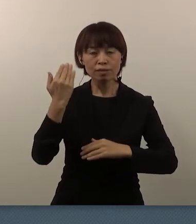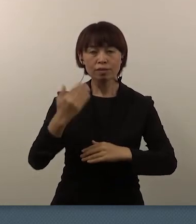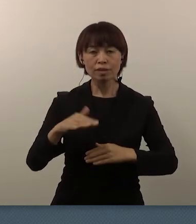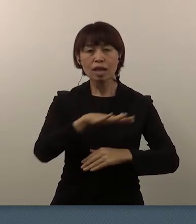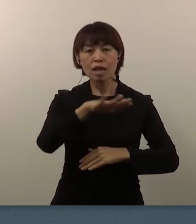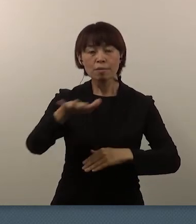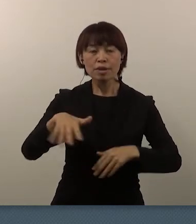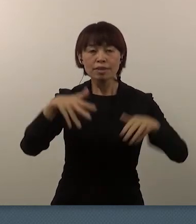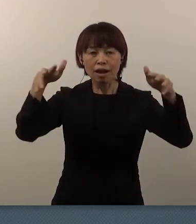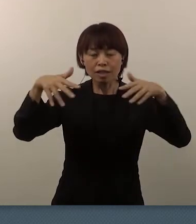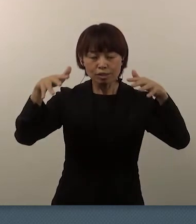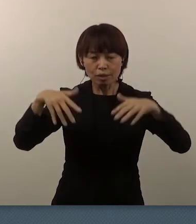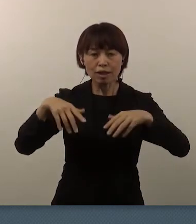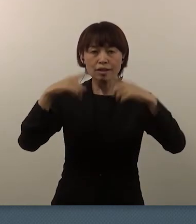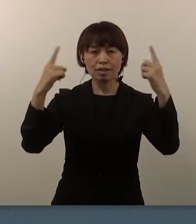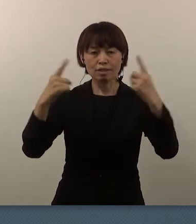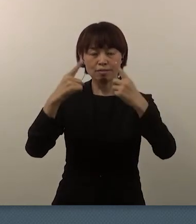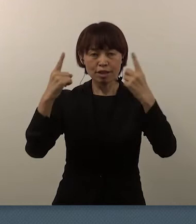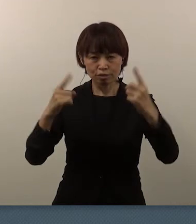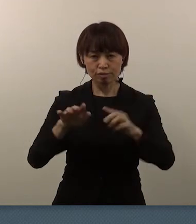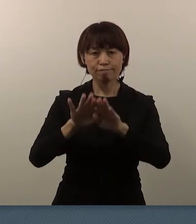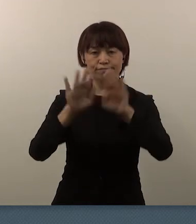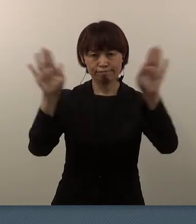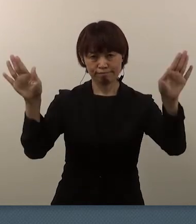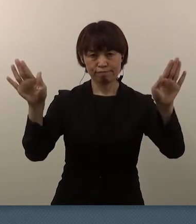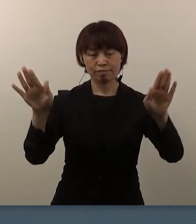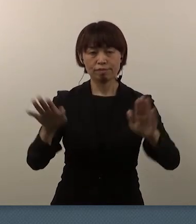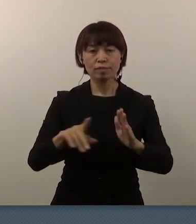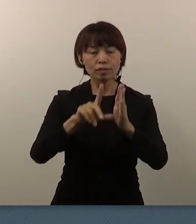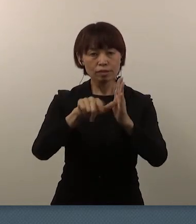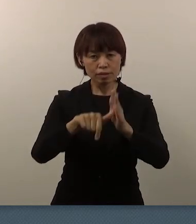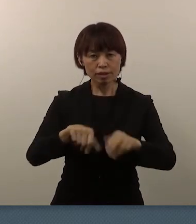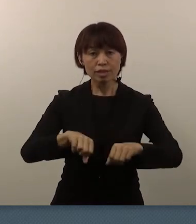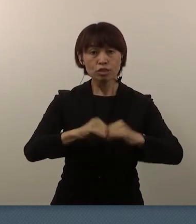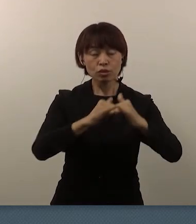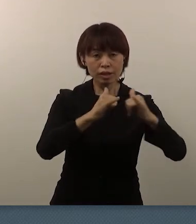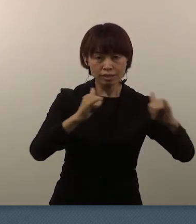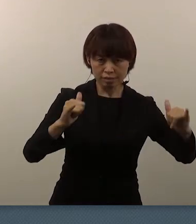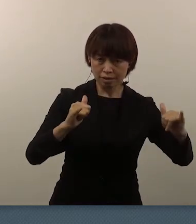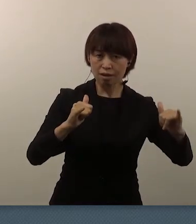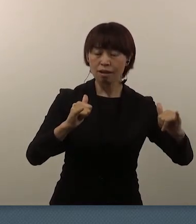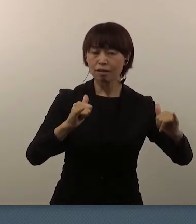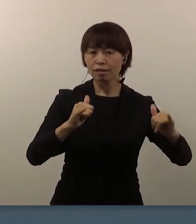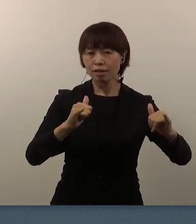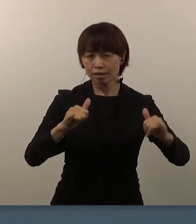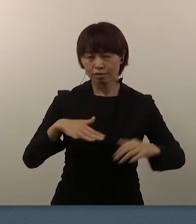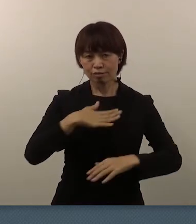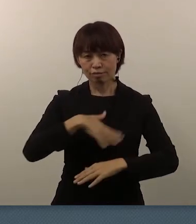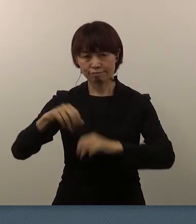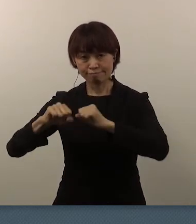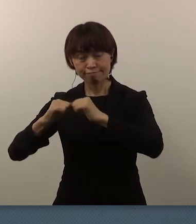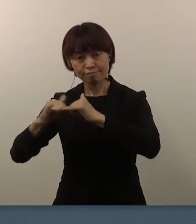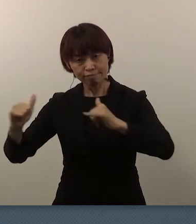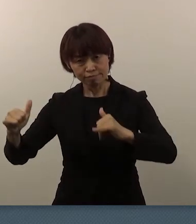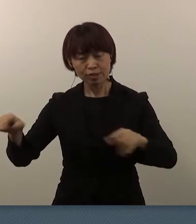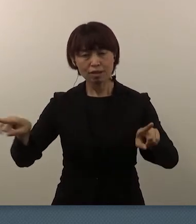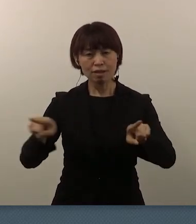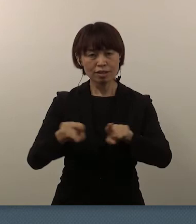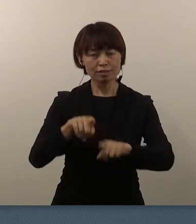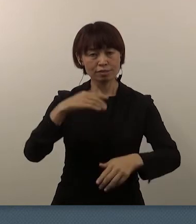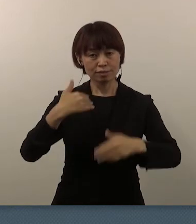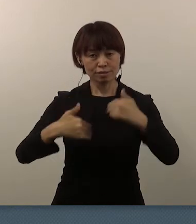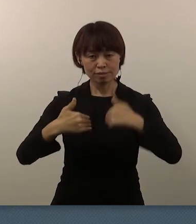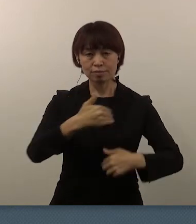ントもやりましたけども、そんな中でこの障害者の方とですね、一緒になってこう楽しんでいるような場っていうの